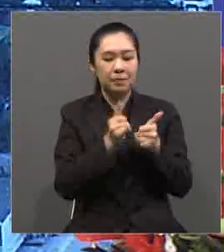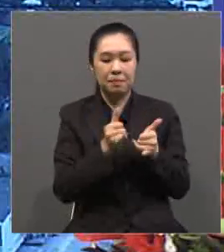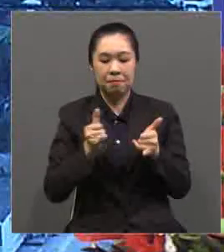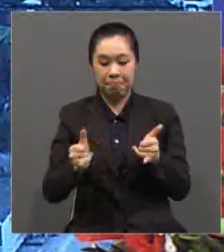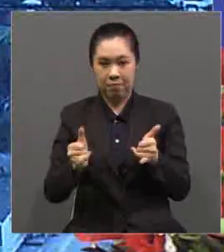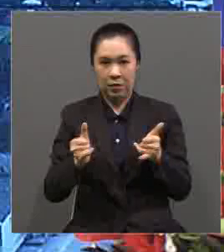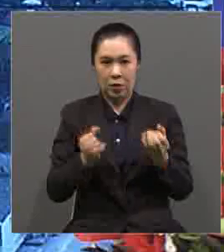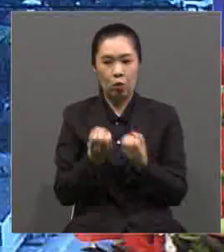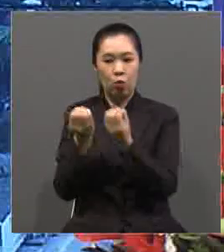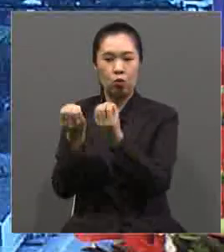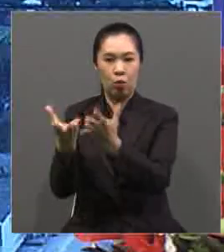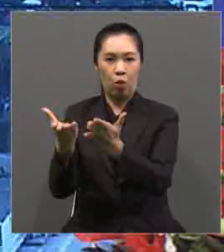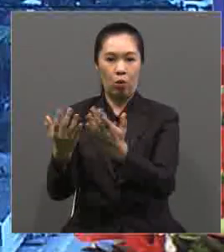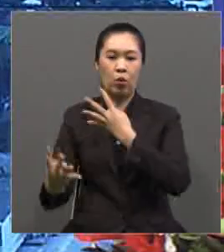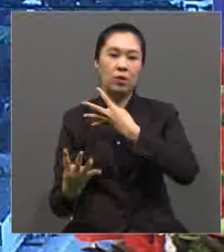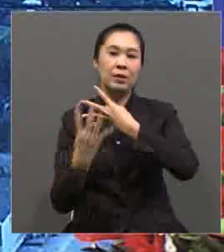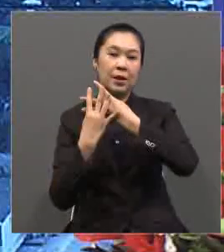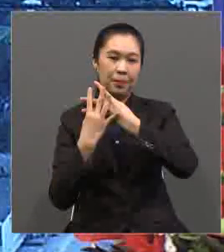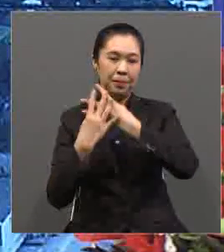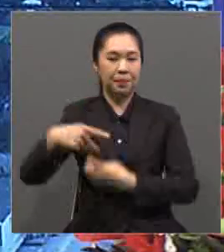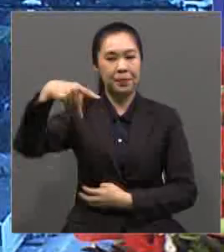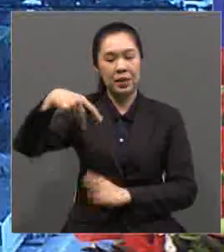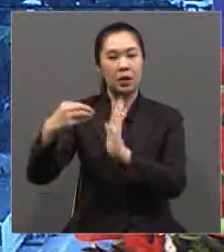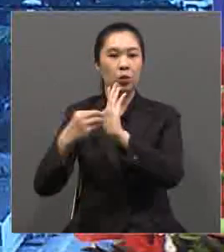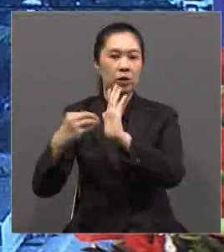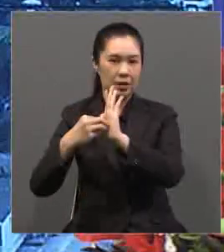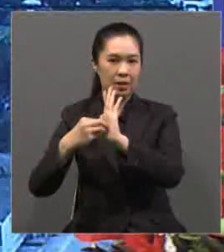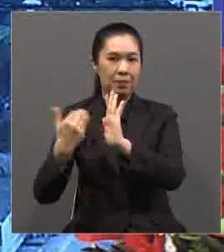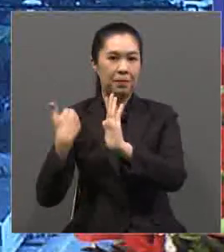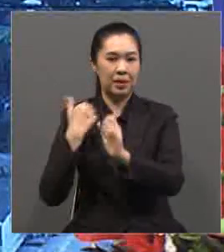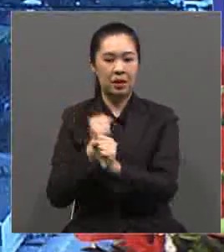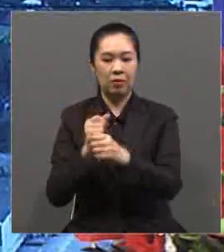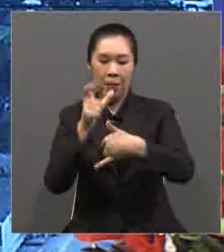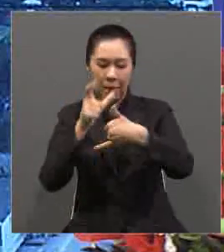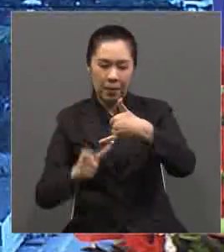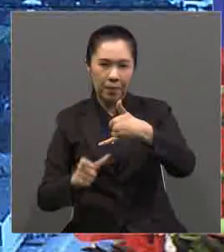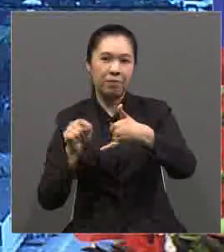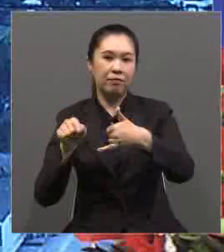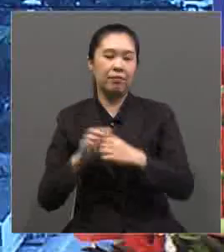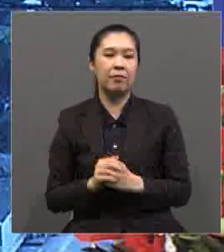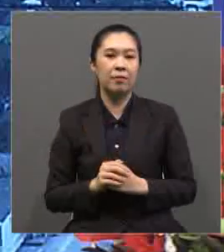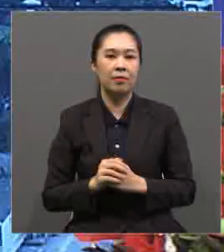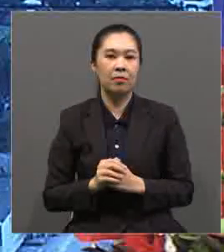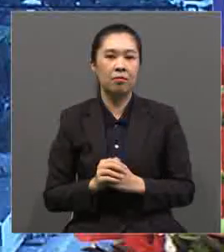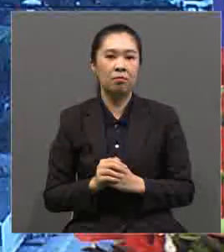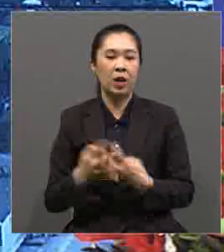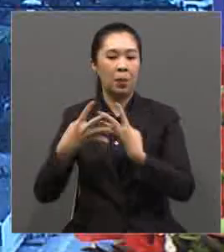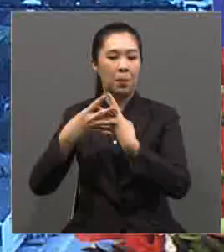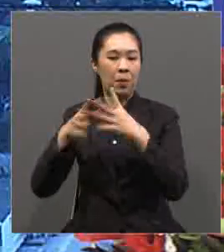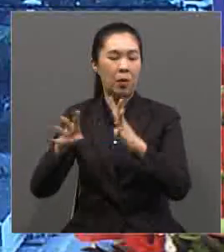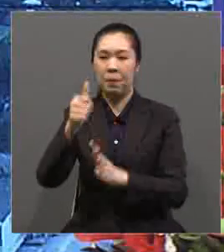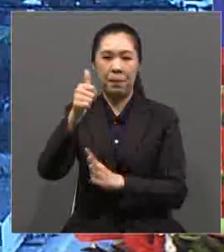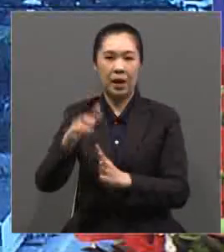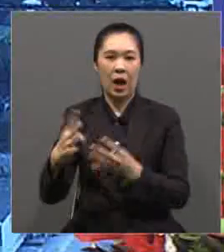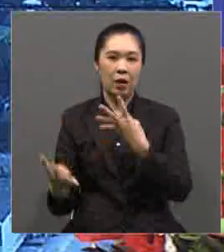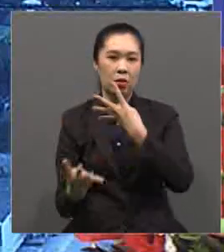เข้าเรือนจำพิเศษกรุงเทพแล้วหลังจากที่ศาลอาญาคดีทุจริตและประพฤติมิชอบกลางนะคะสั่งบอกไม่ให้ประกันตัวค่ะเนื่องจ